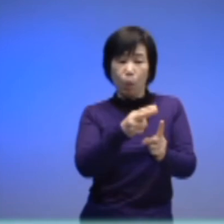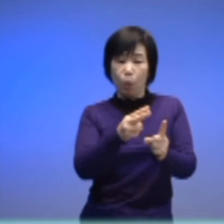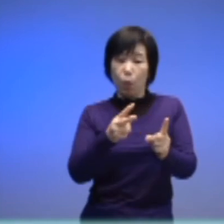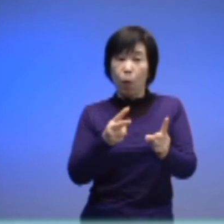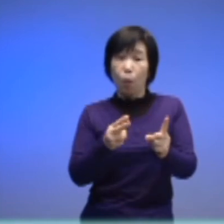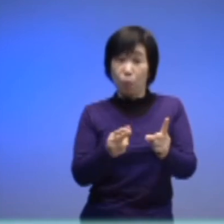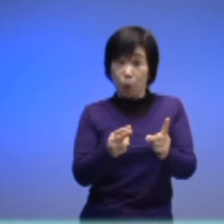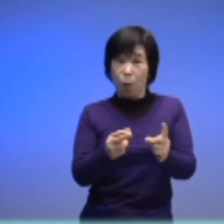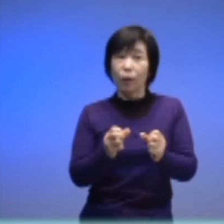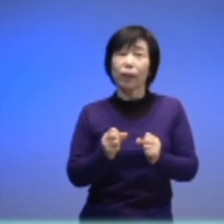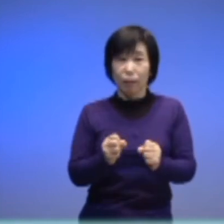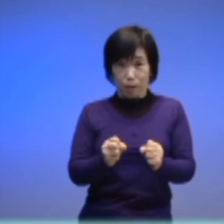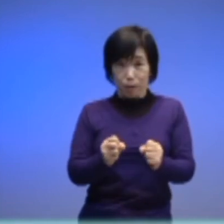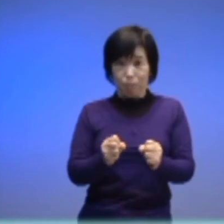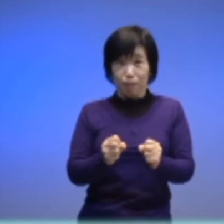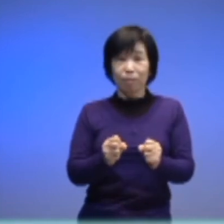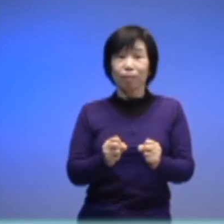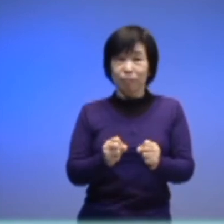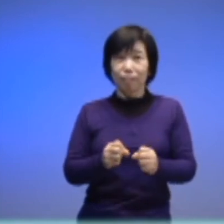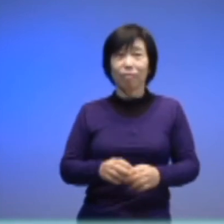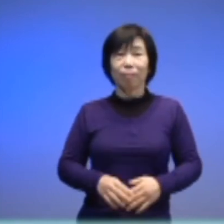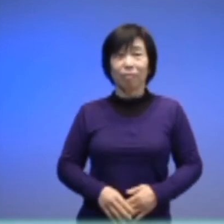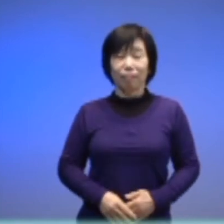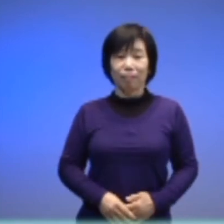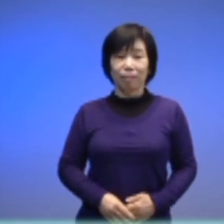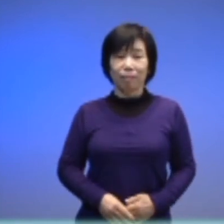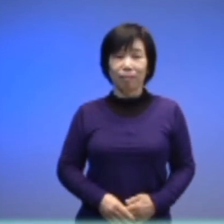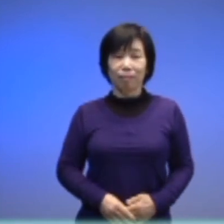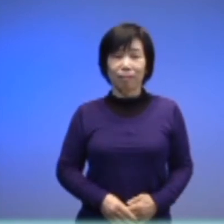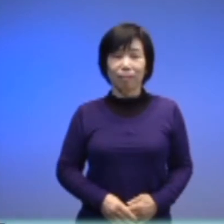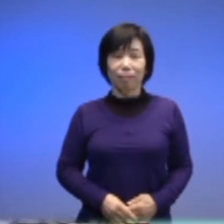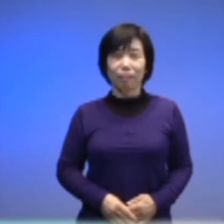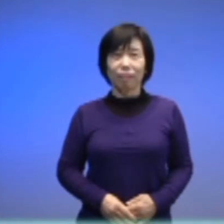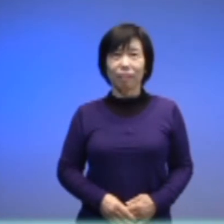公園のあっちこっちで見ることができますよ。